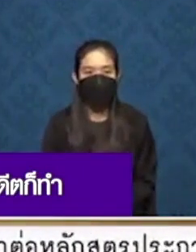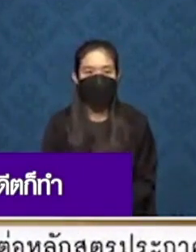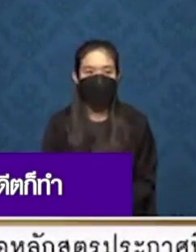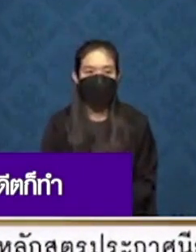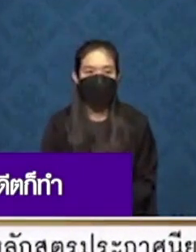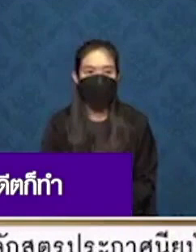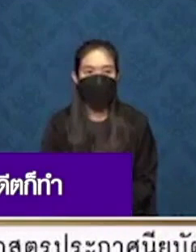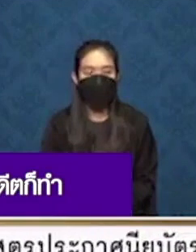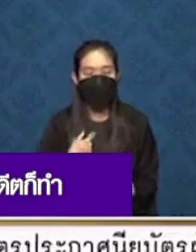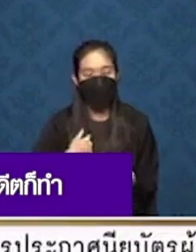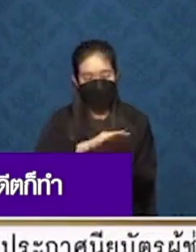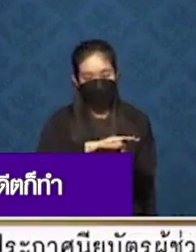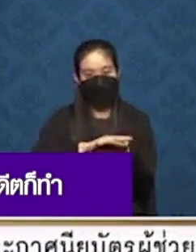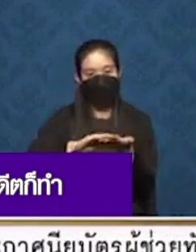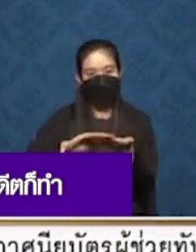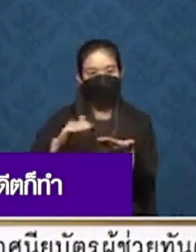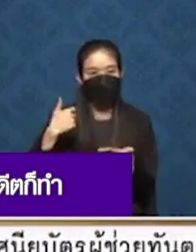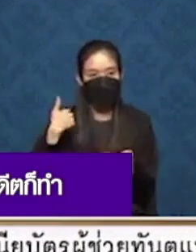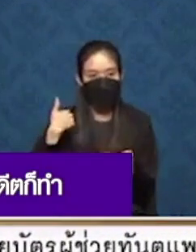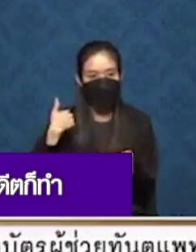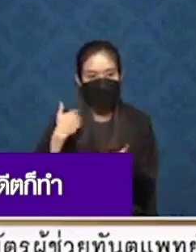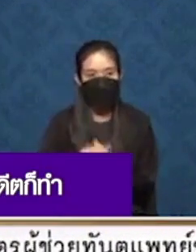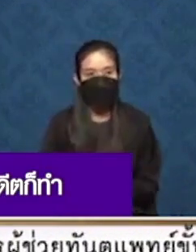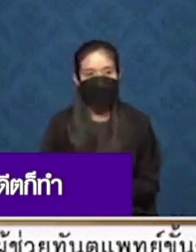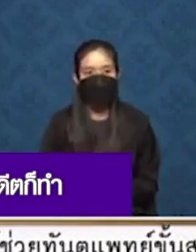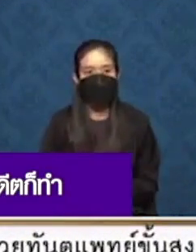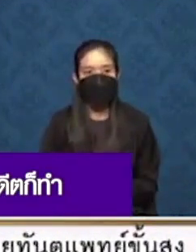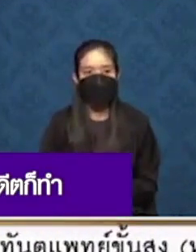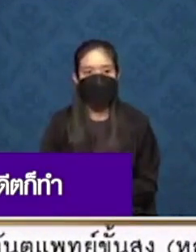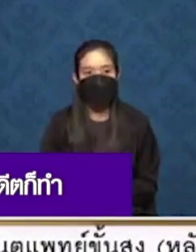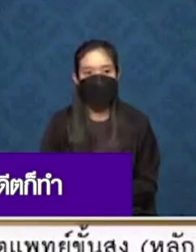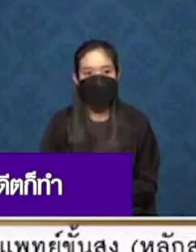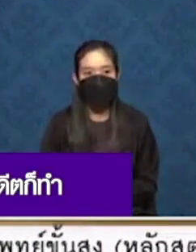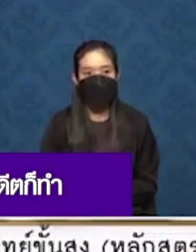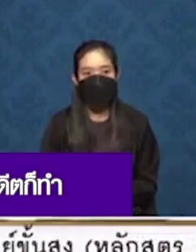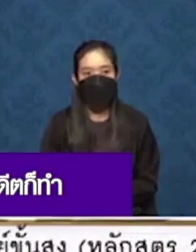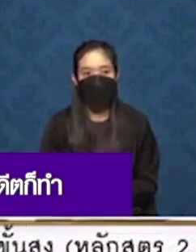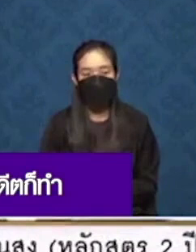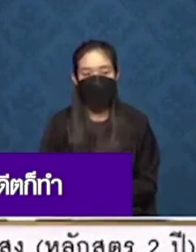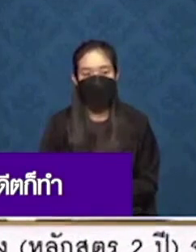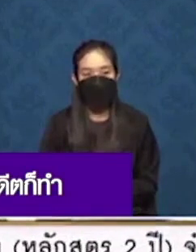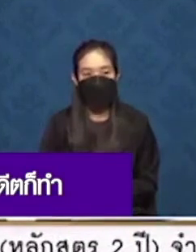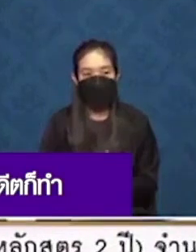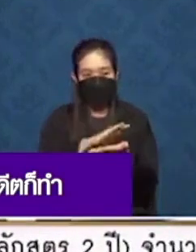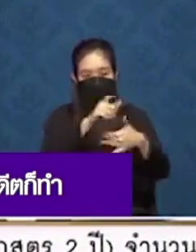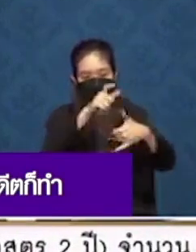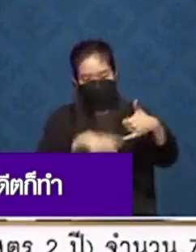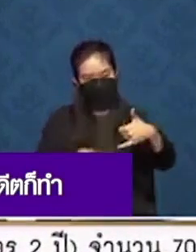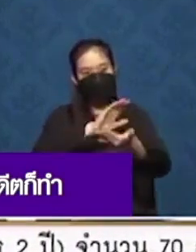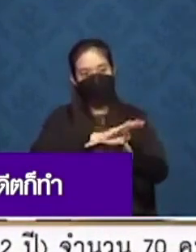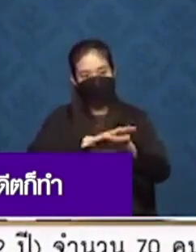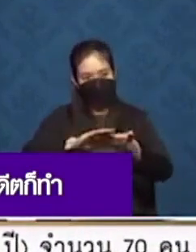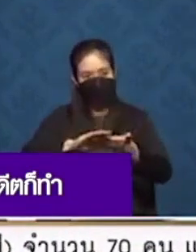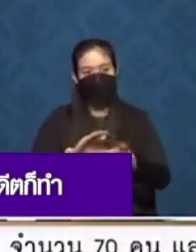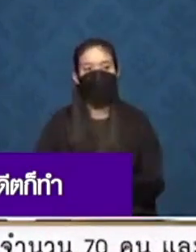พยายามตความทค หฐกรอยากใหมีการขนไ่ชื่อเพื่อให้รู้ว่ามีพักไหน อยู่ไม่อยู่ยัไหรือ เพร